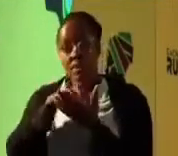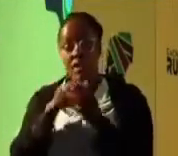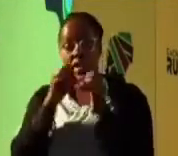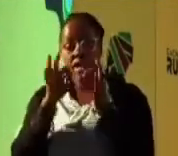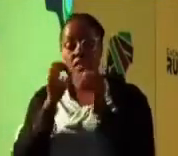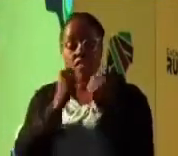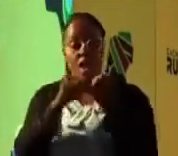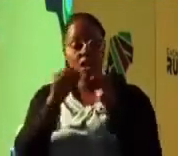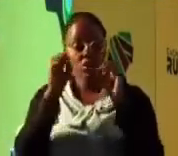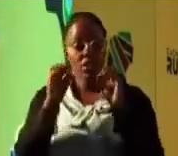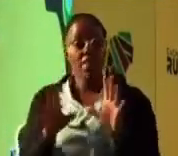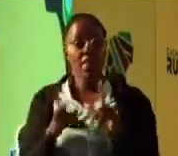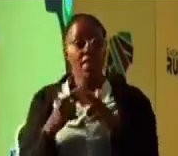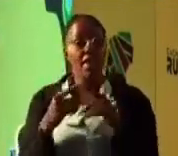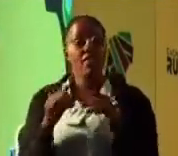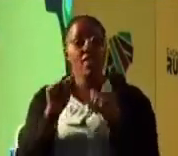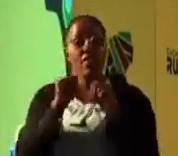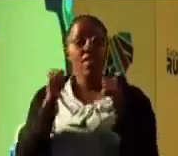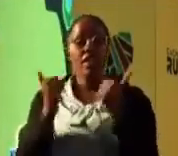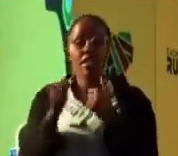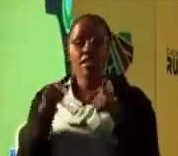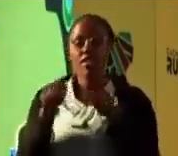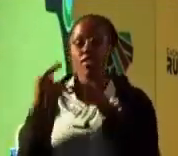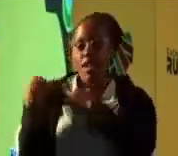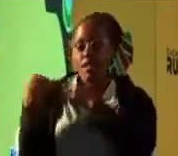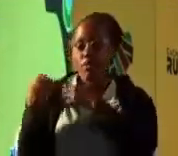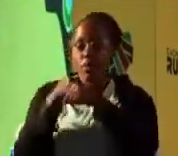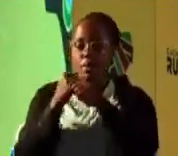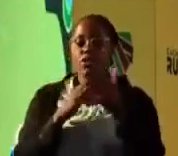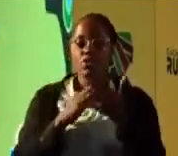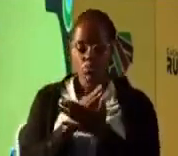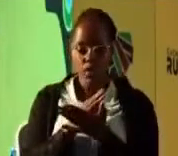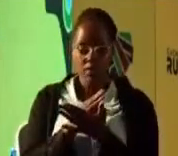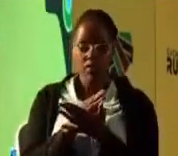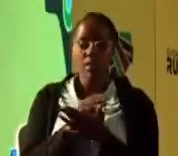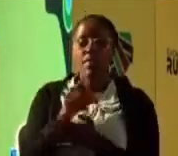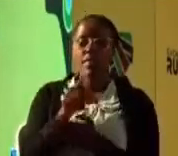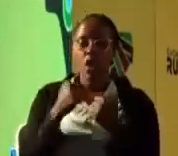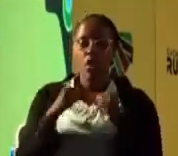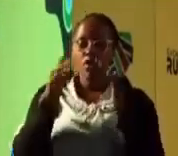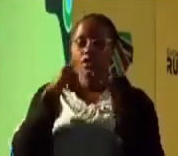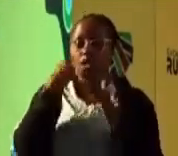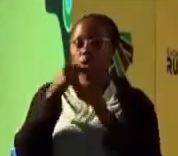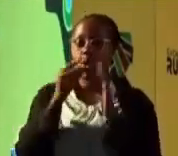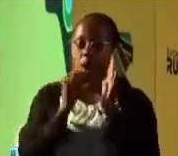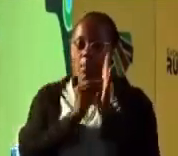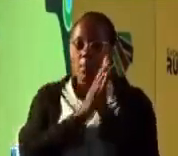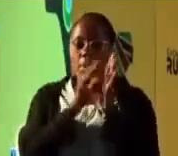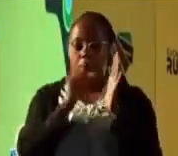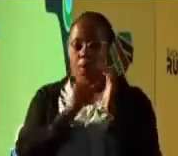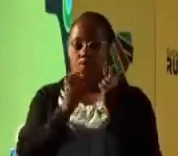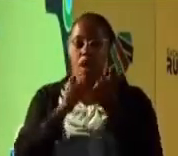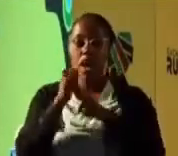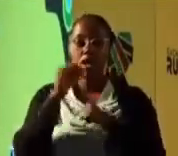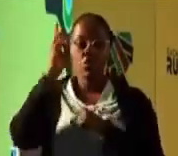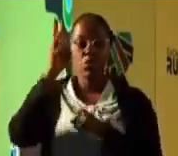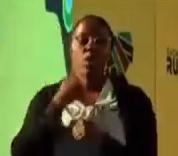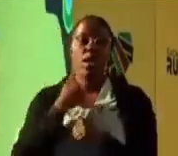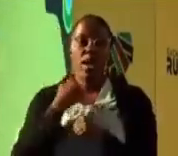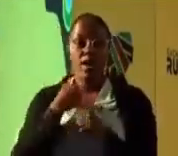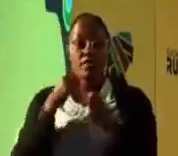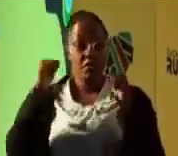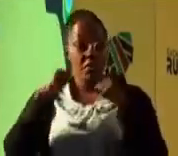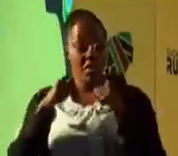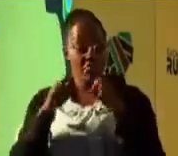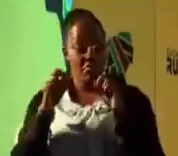kama hatua itachukuliwa, hii agency itahakikisha ya kwamba yule officer ambaye alirecord anachukuliwa hatua.